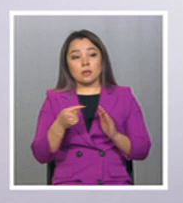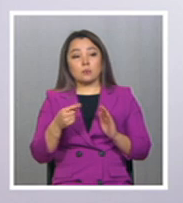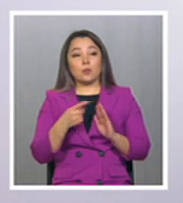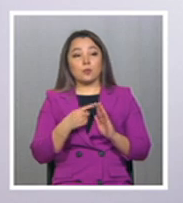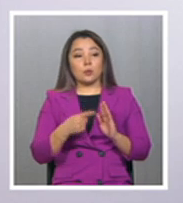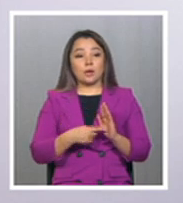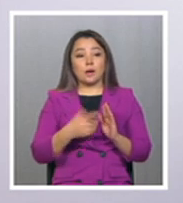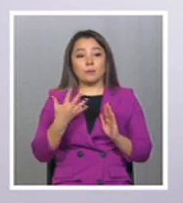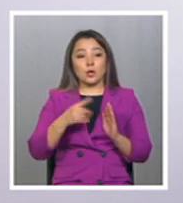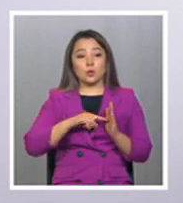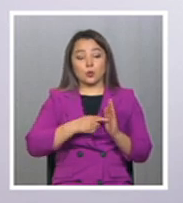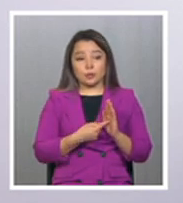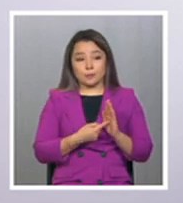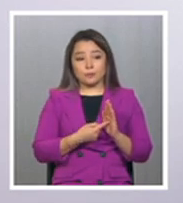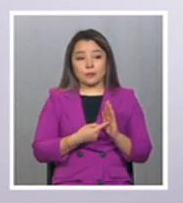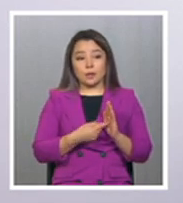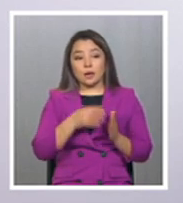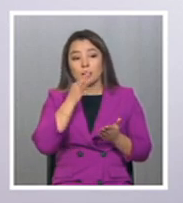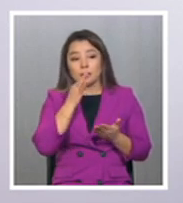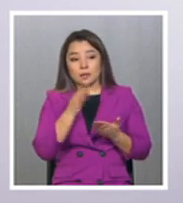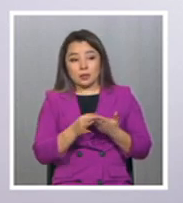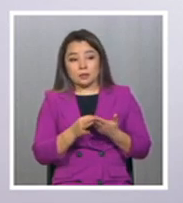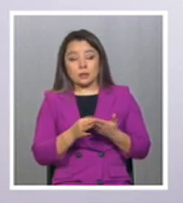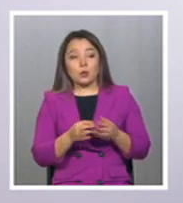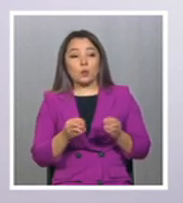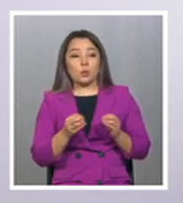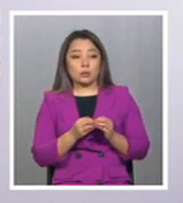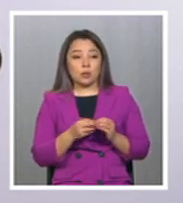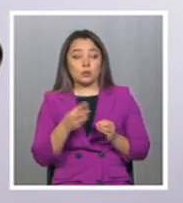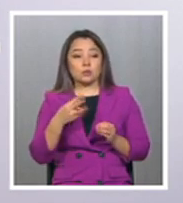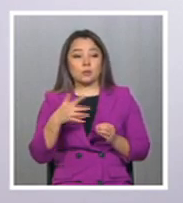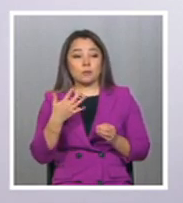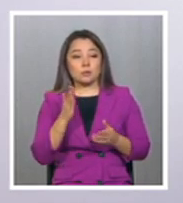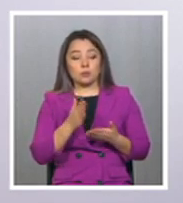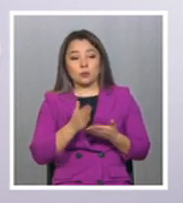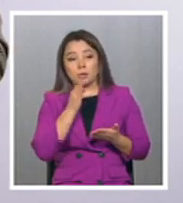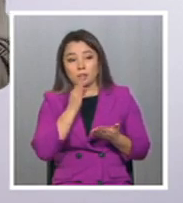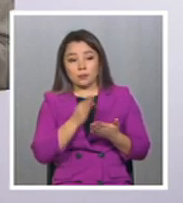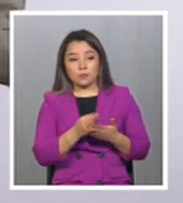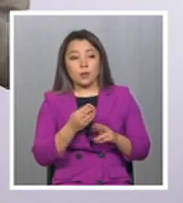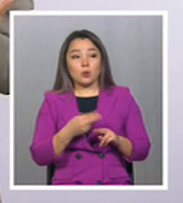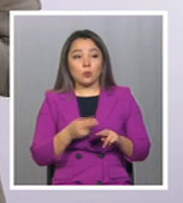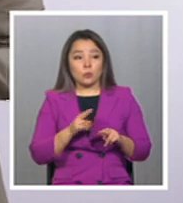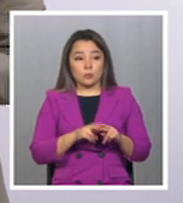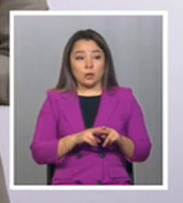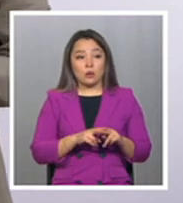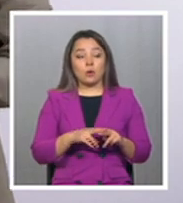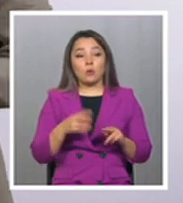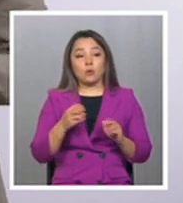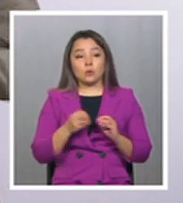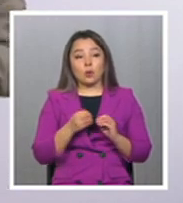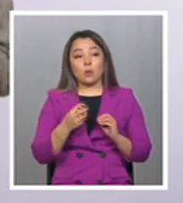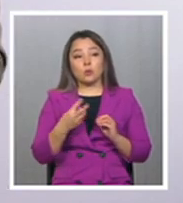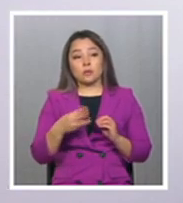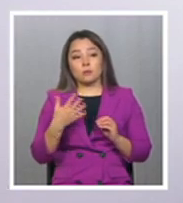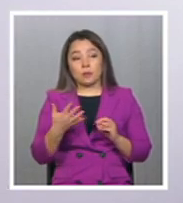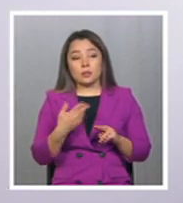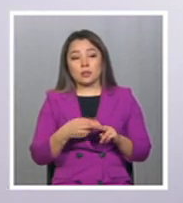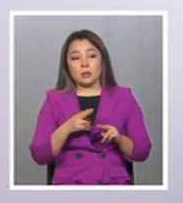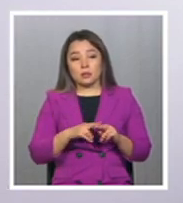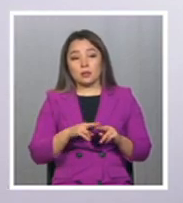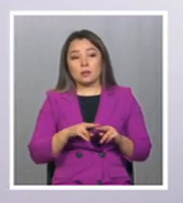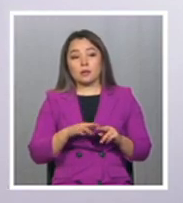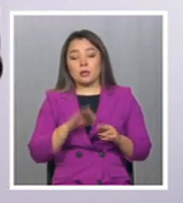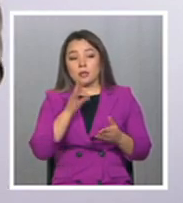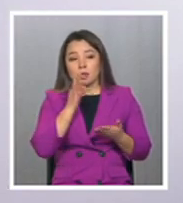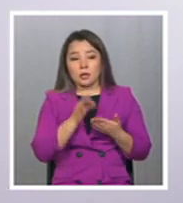5-ке көбейтеміз, сол кезде жауабы 10-нан 35 шығады. Енді 10-нан 35 деген ол да бұрыс бөлшек.